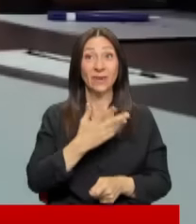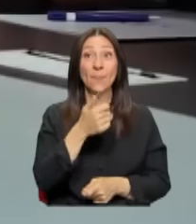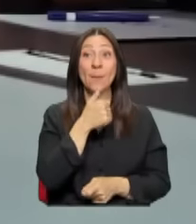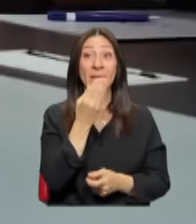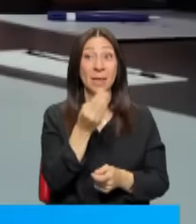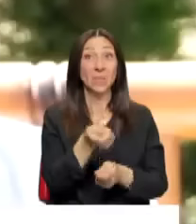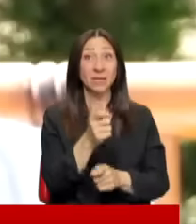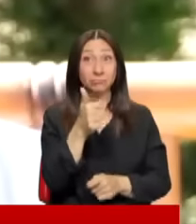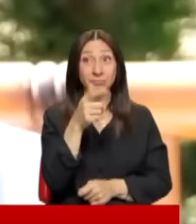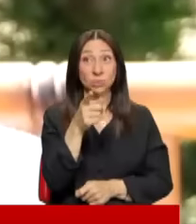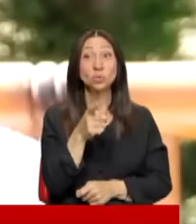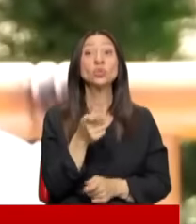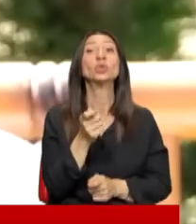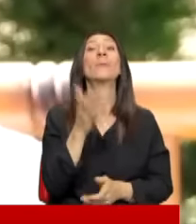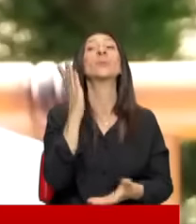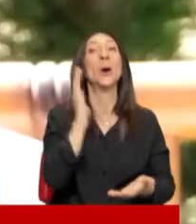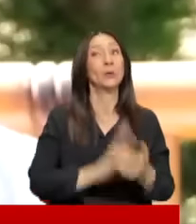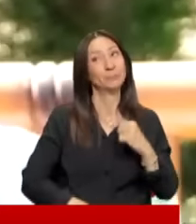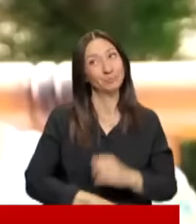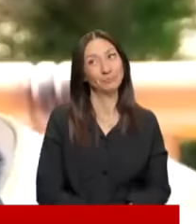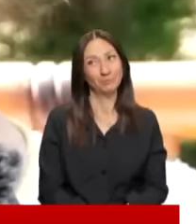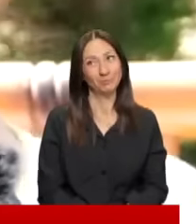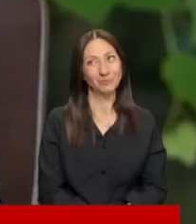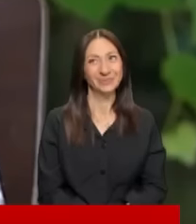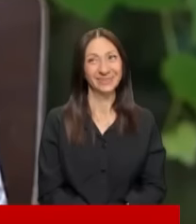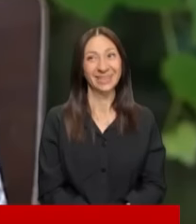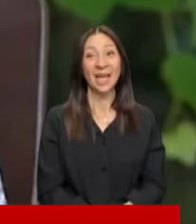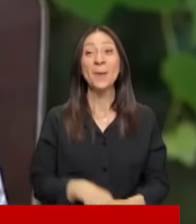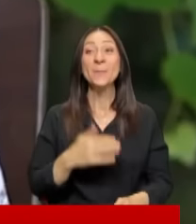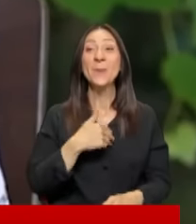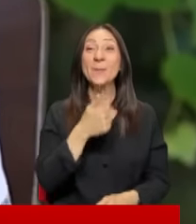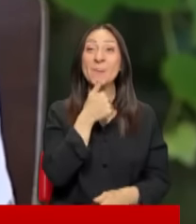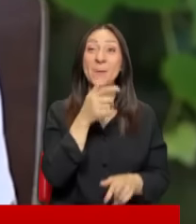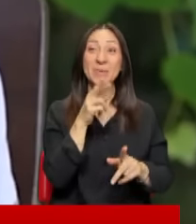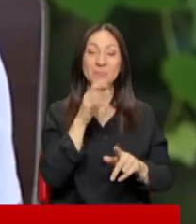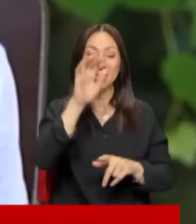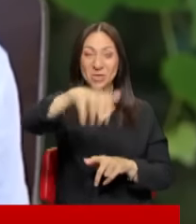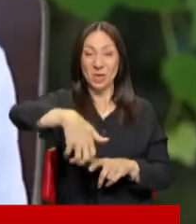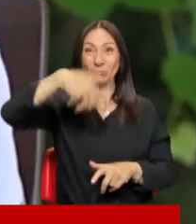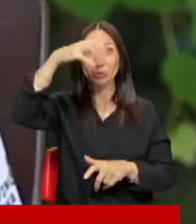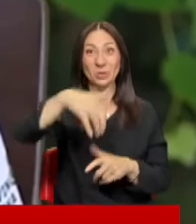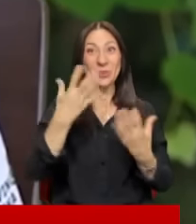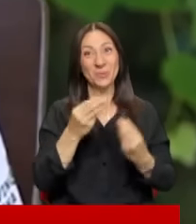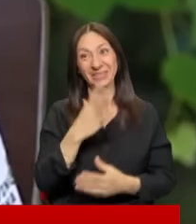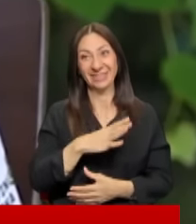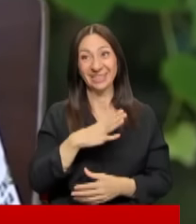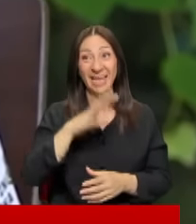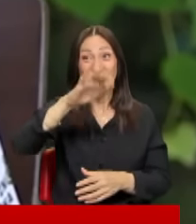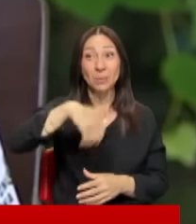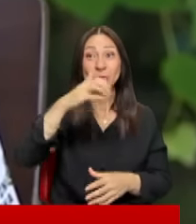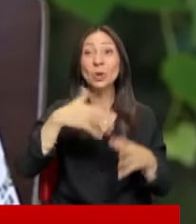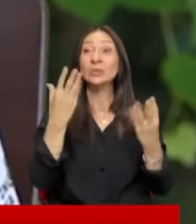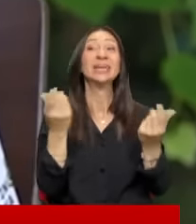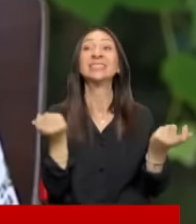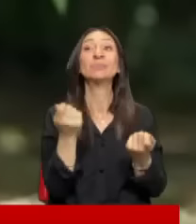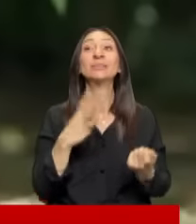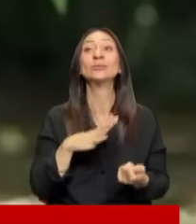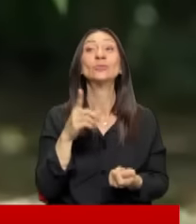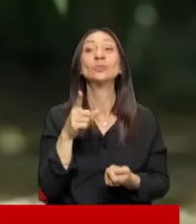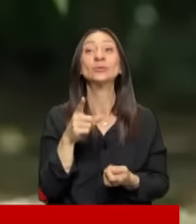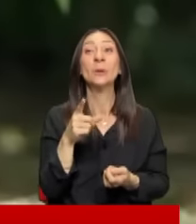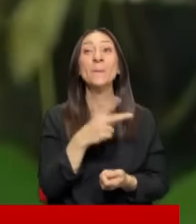balık tutabiliyor mu? Tutamıyor. Ben de babam gibi kepçeci olmak istiyorum. Kepçeci olunca nerede çalışmak